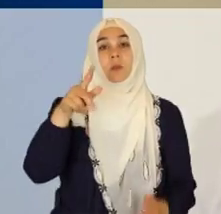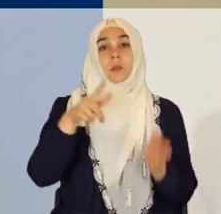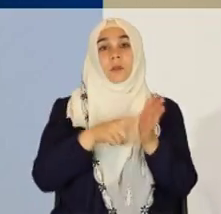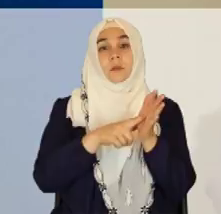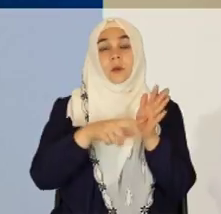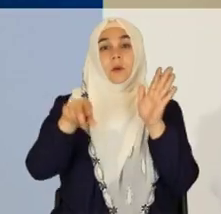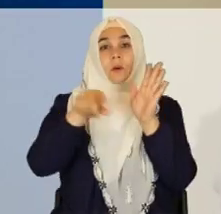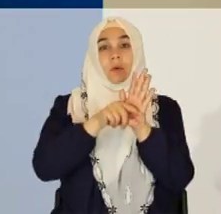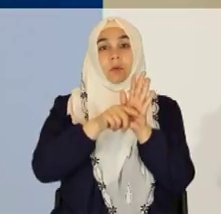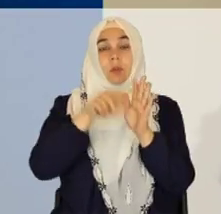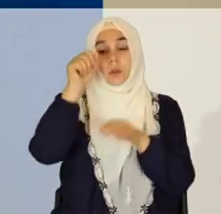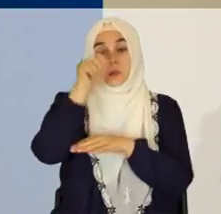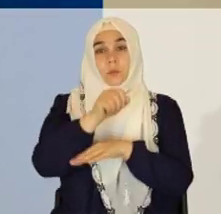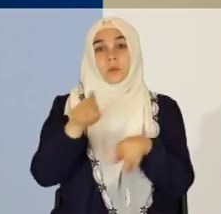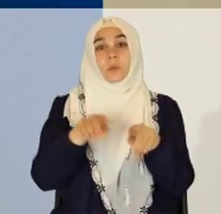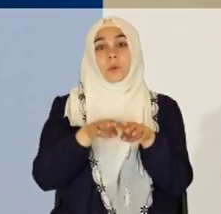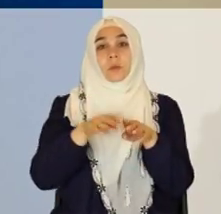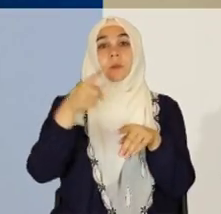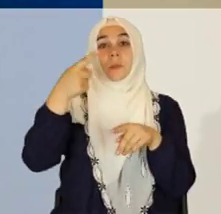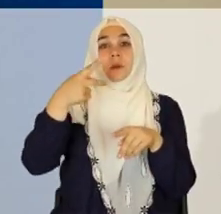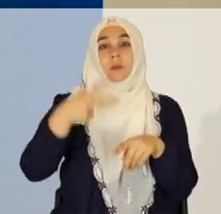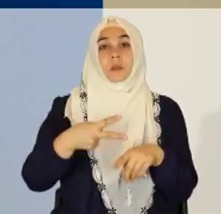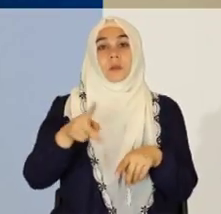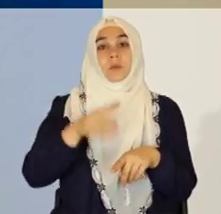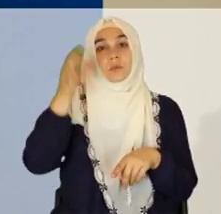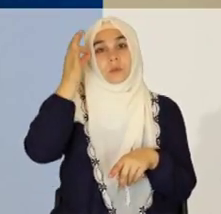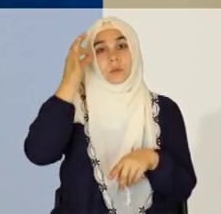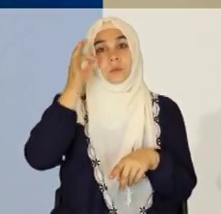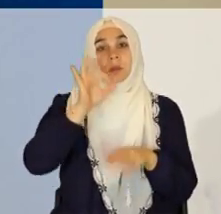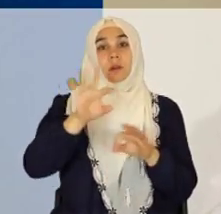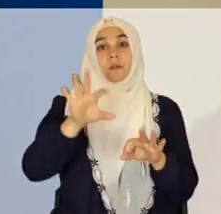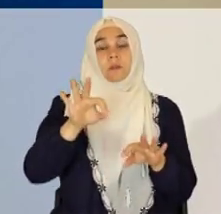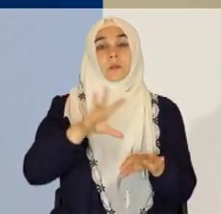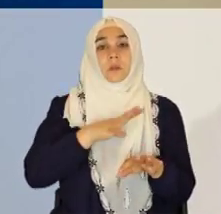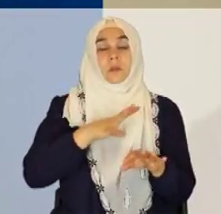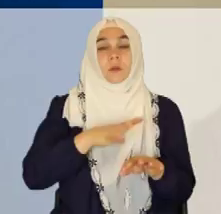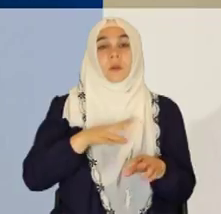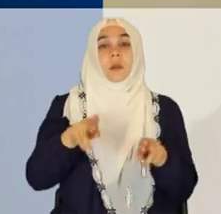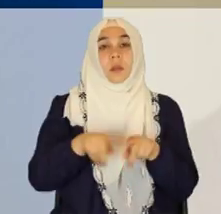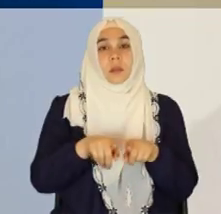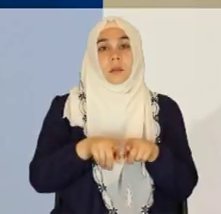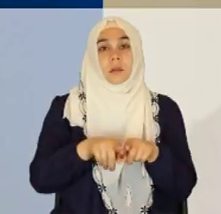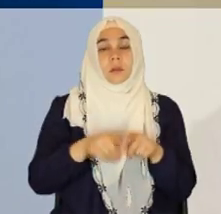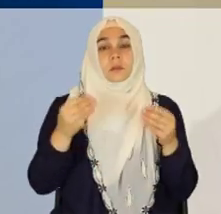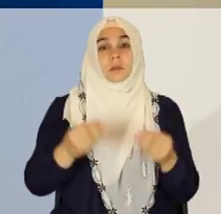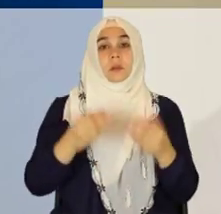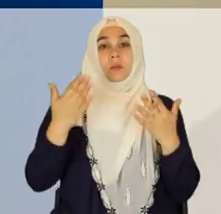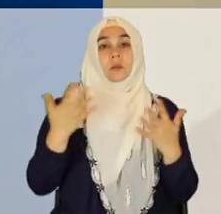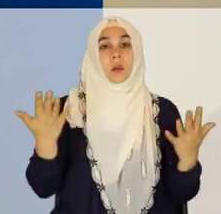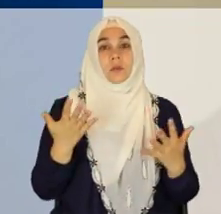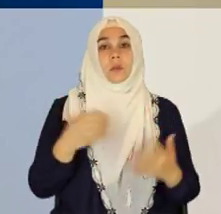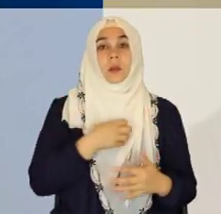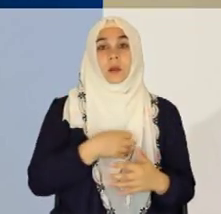oyatda namoz bilan zakot birin-ketin zikr qilingan. Mana bu zakot